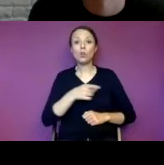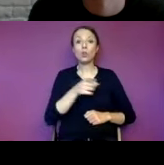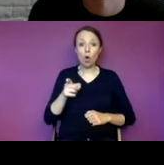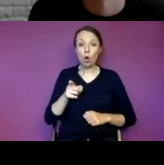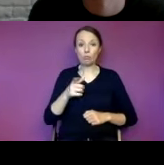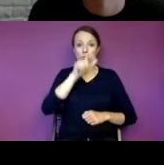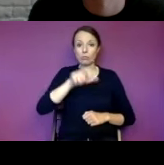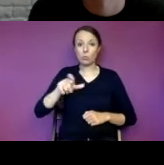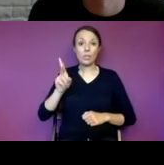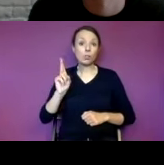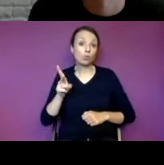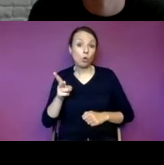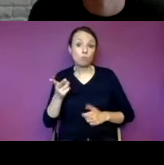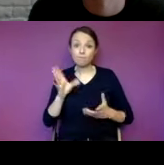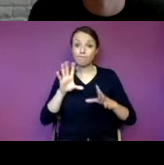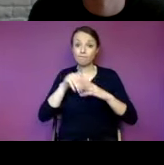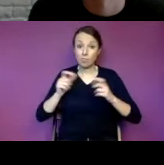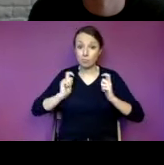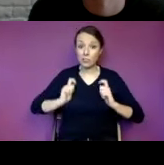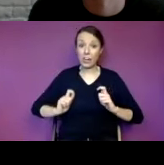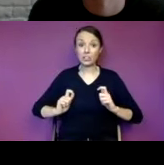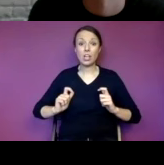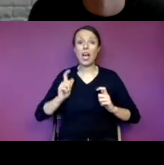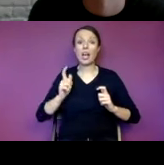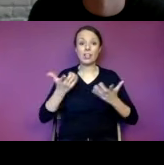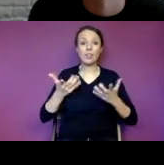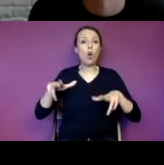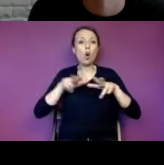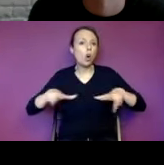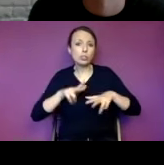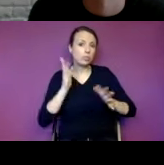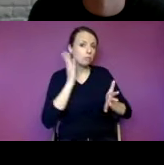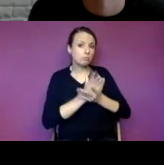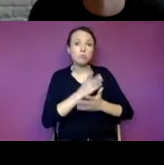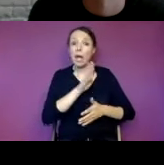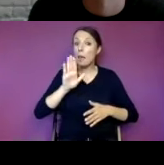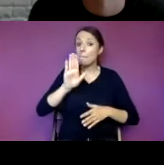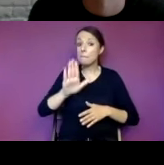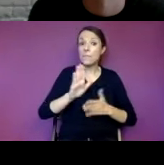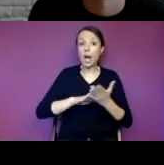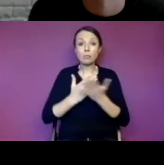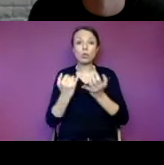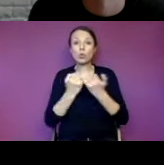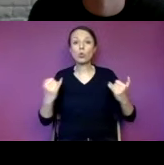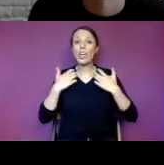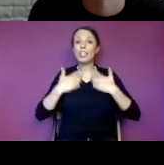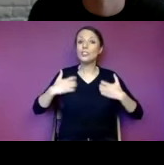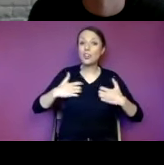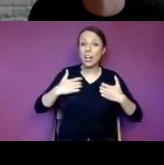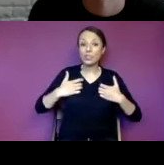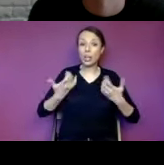będąc mieszkańcami Kruszynian nie napływowymi, tylko rodzimymi, prowadzą agroturystyki, prowadzą też usługi